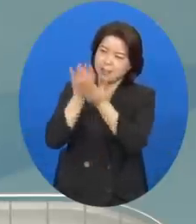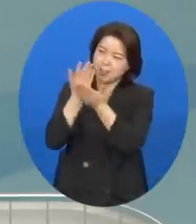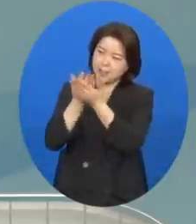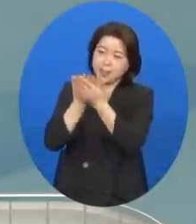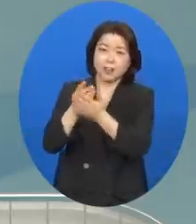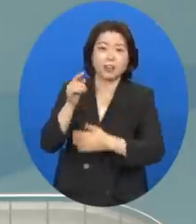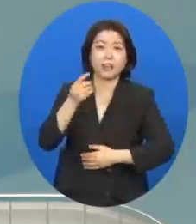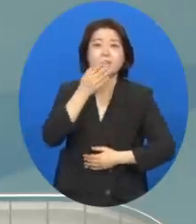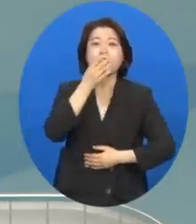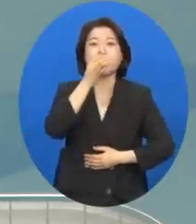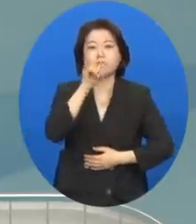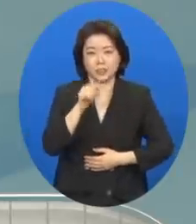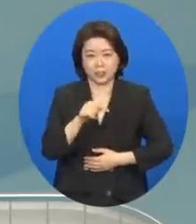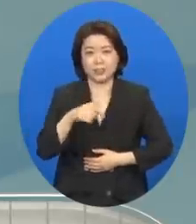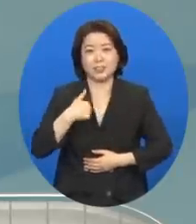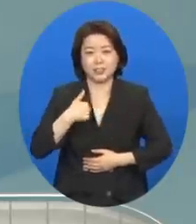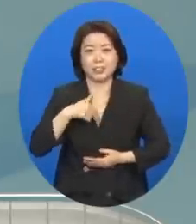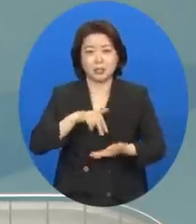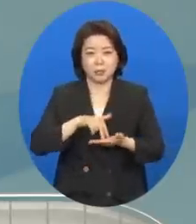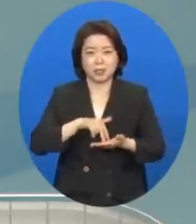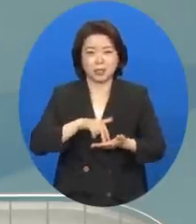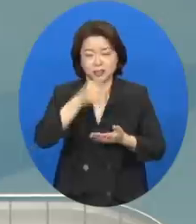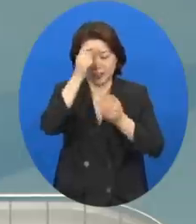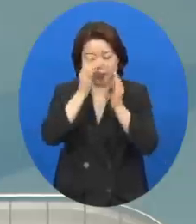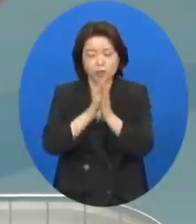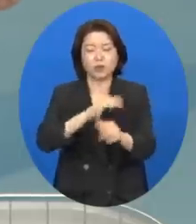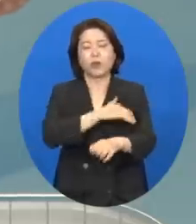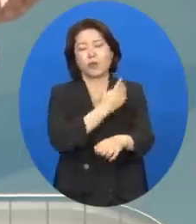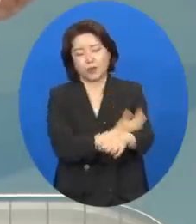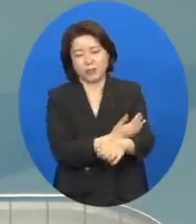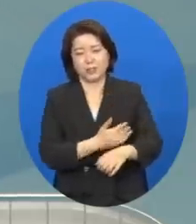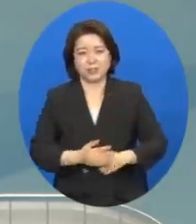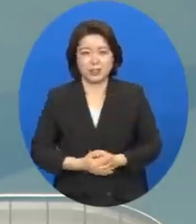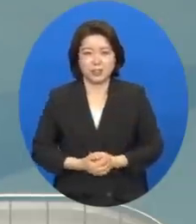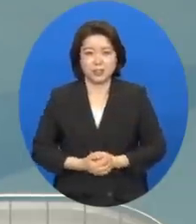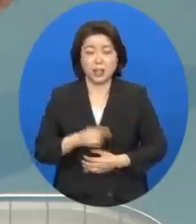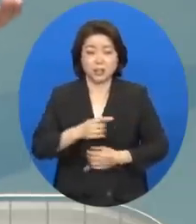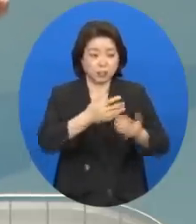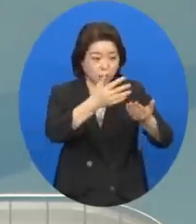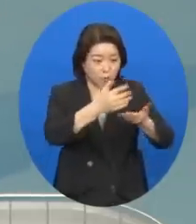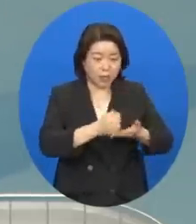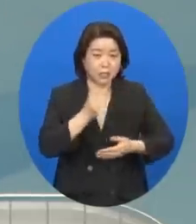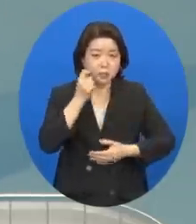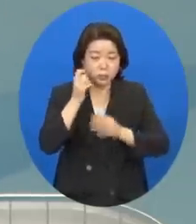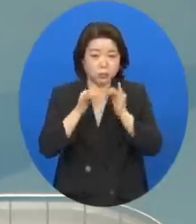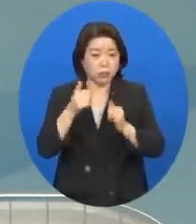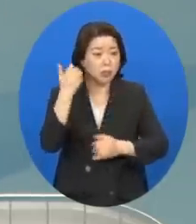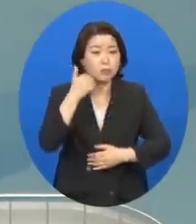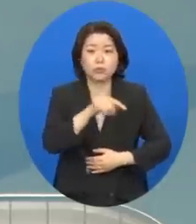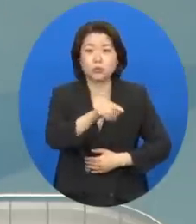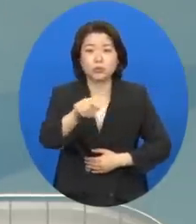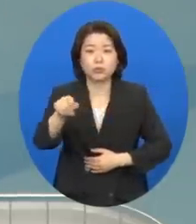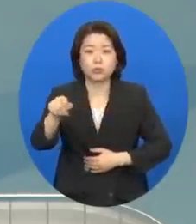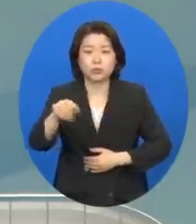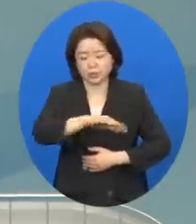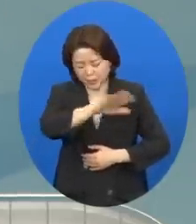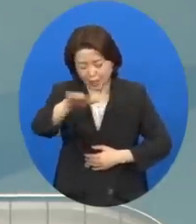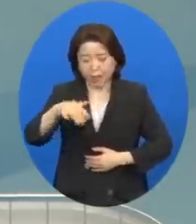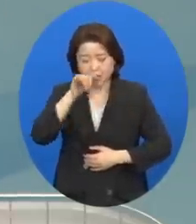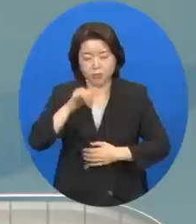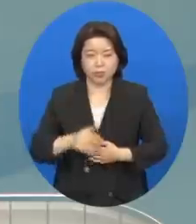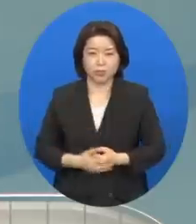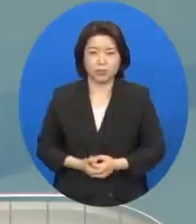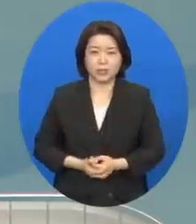그게 기도의 권세라니까요. 그 기도의 권세를 못 받은 사람 누가 있나요? 지금 여러분 중에.